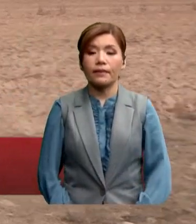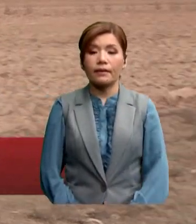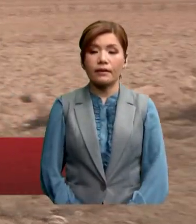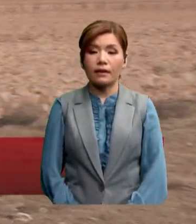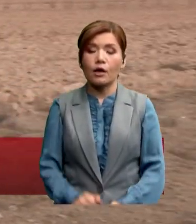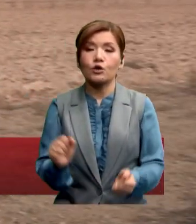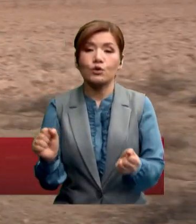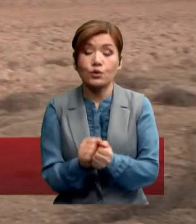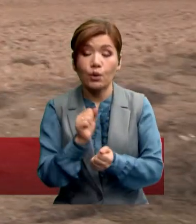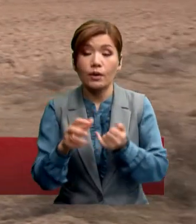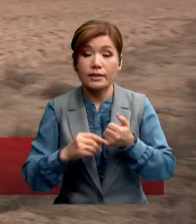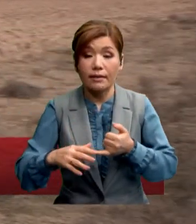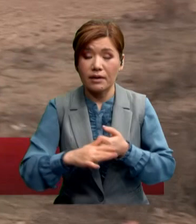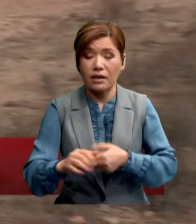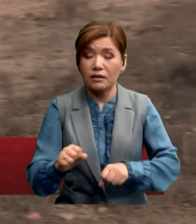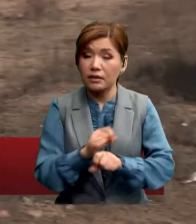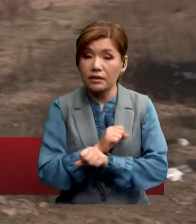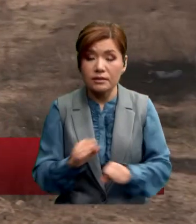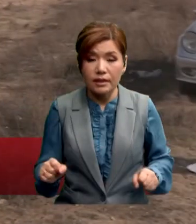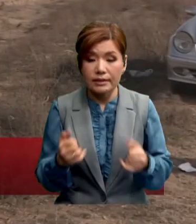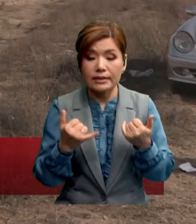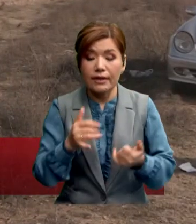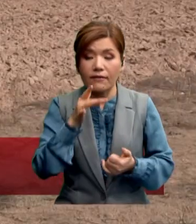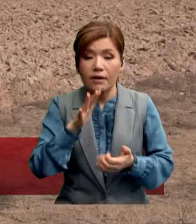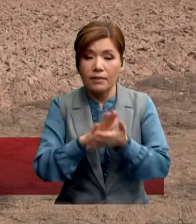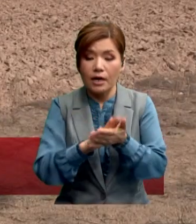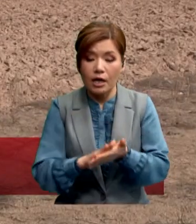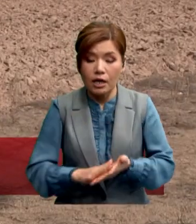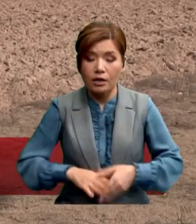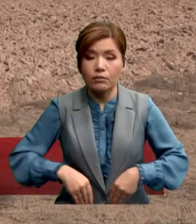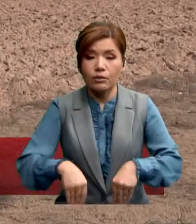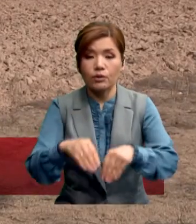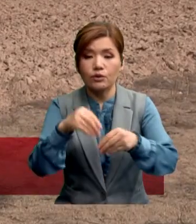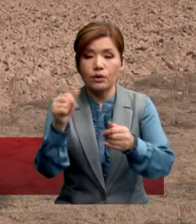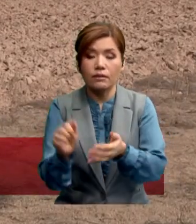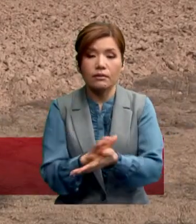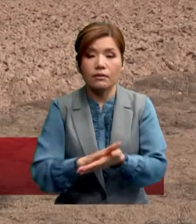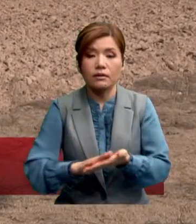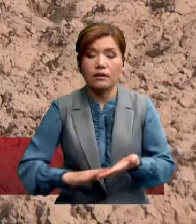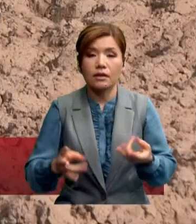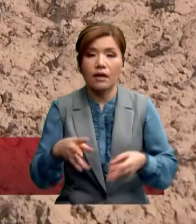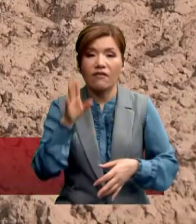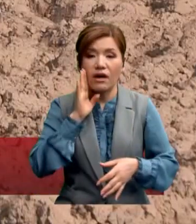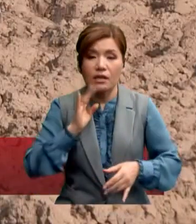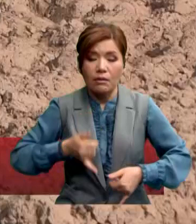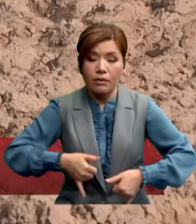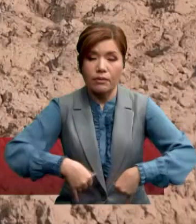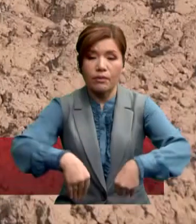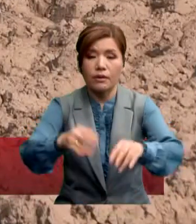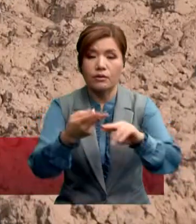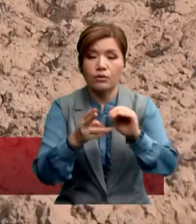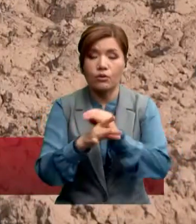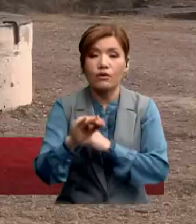сухой земля в эту пору быть не должна сейчас время для промывки почвы от соли и здесь все должно быть залито водой без этой